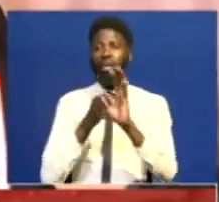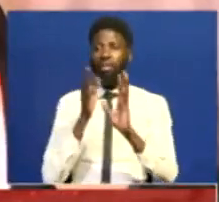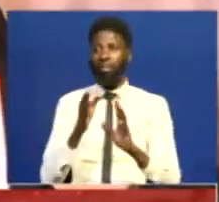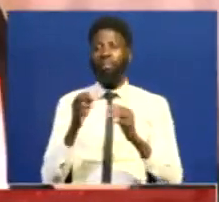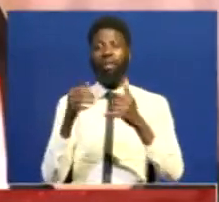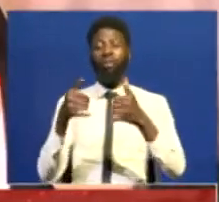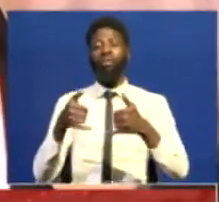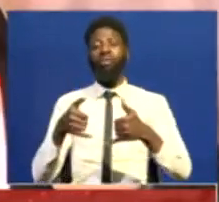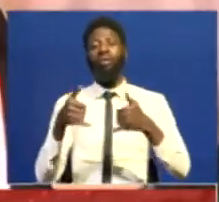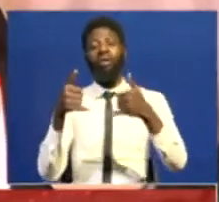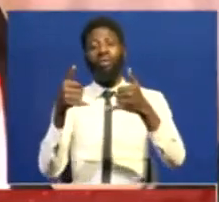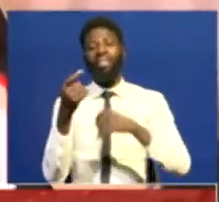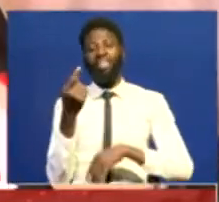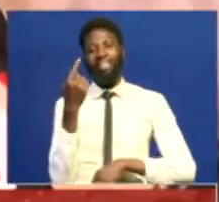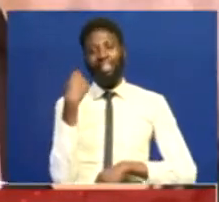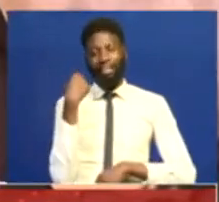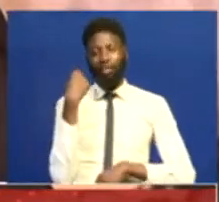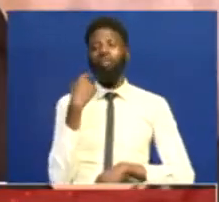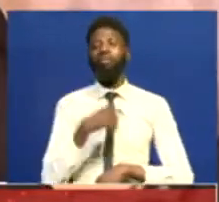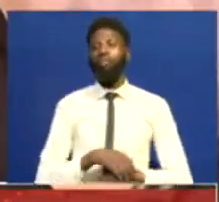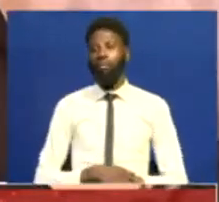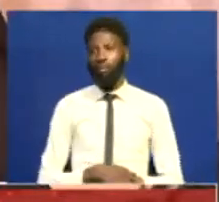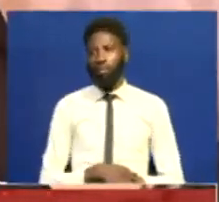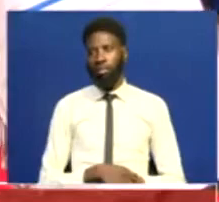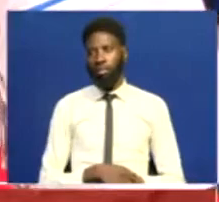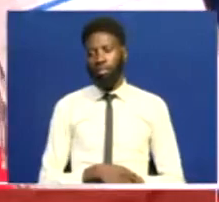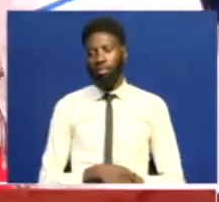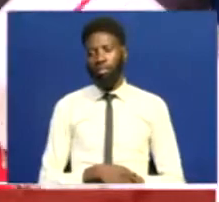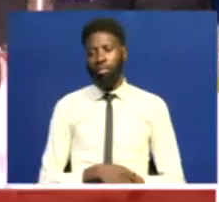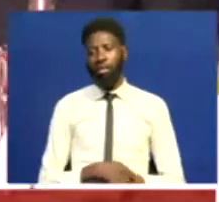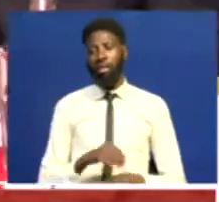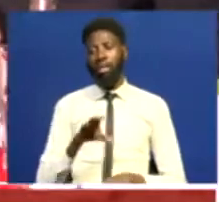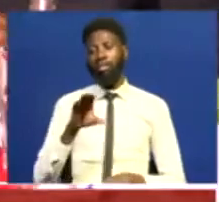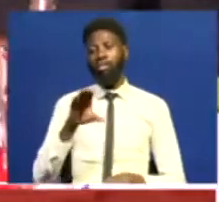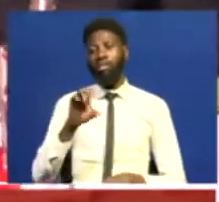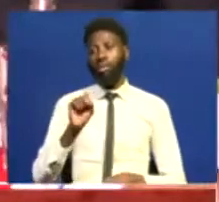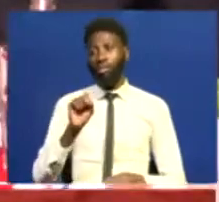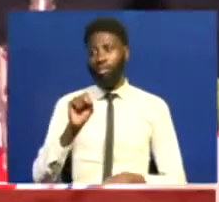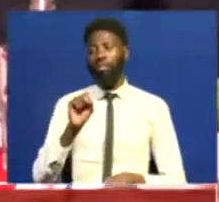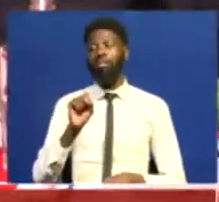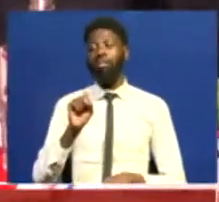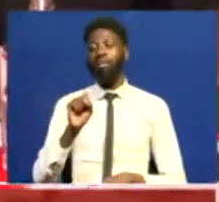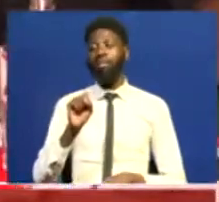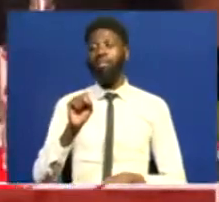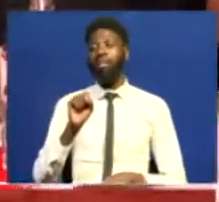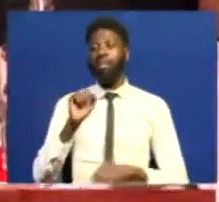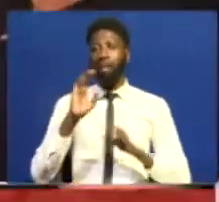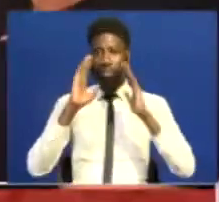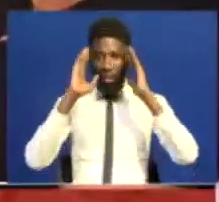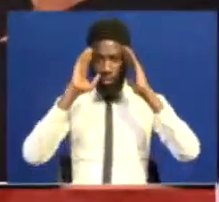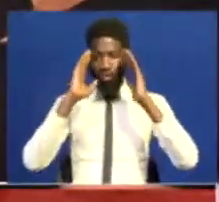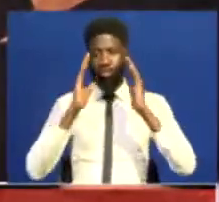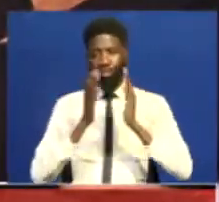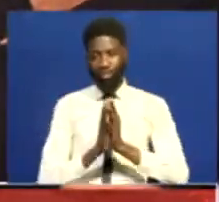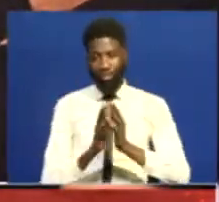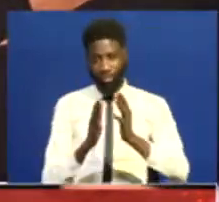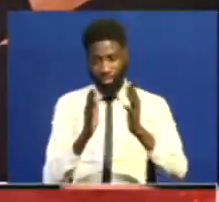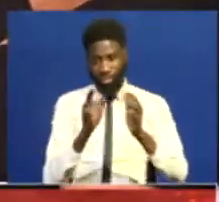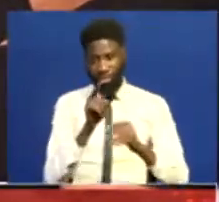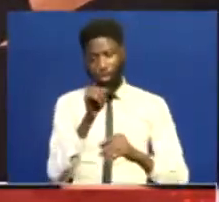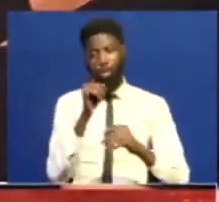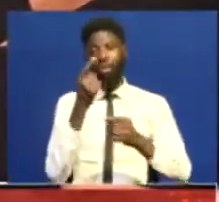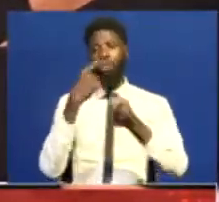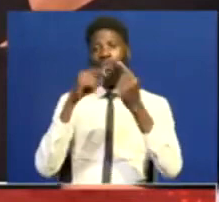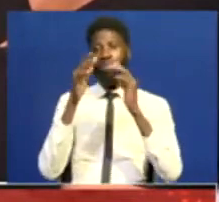ya magari humu nchini. Waziri wa michezo Ababu Namwamba huku akiwasherehekea mabingwa hao, aliwataka wadau wote wa mashindano